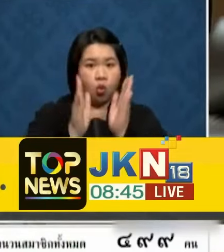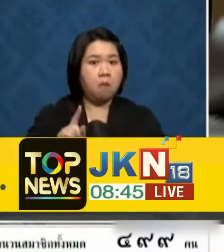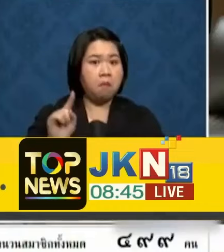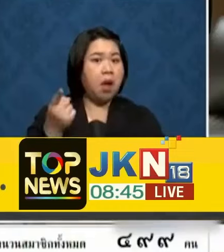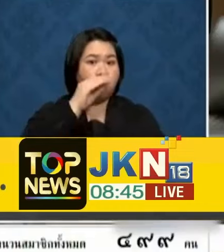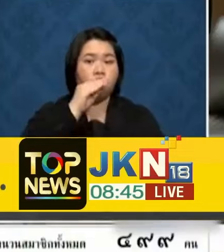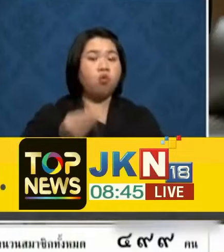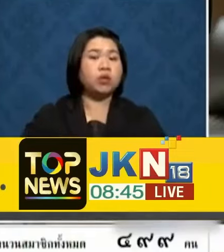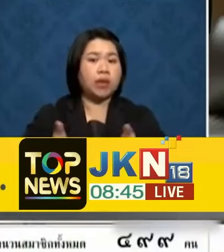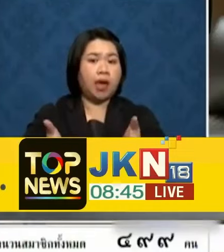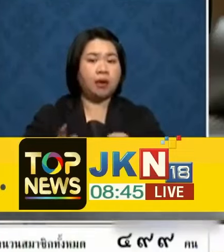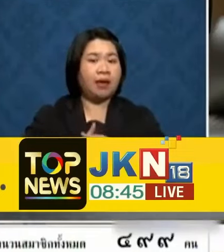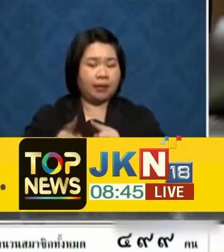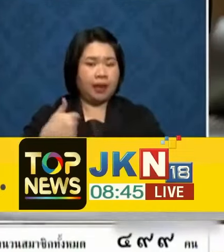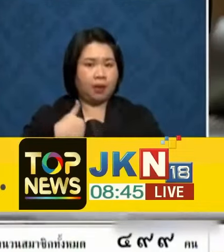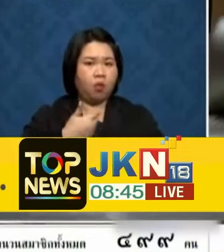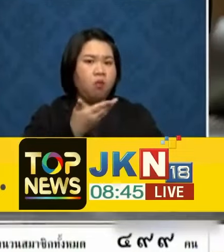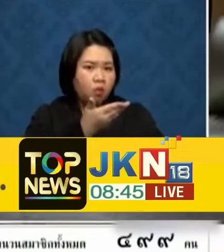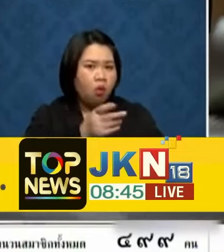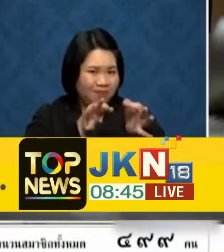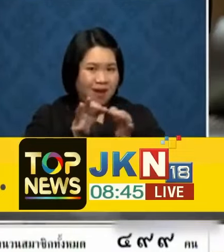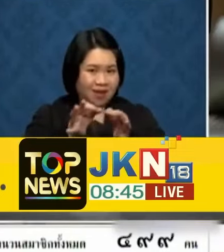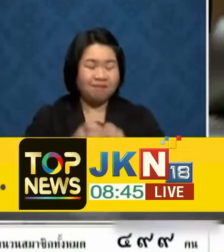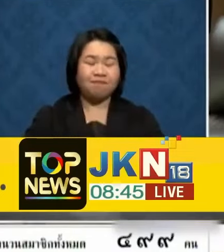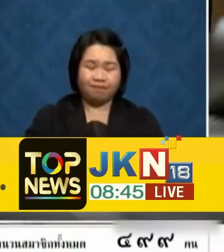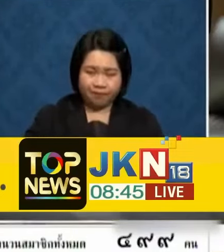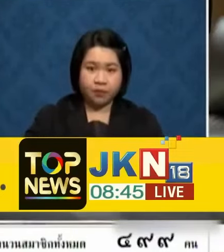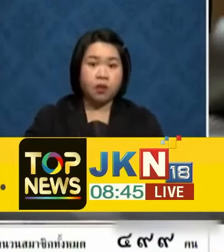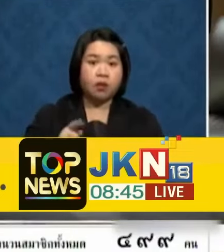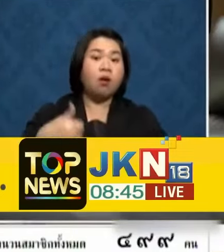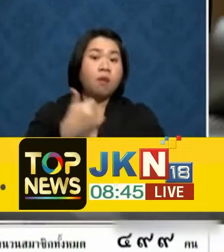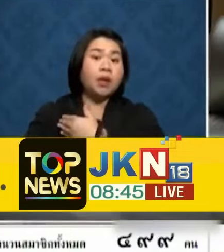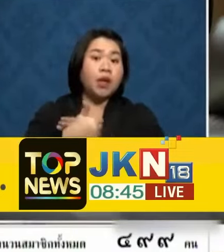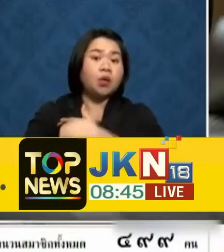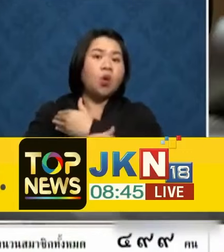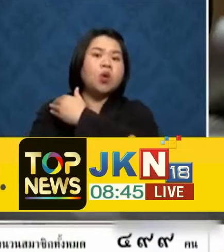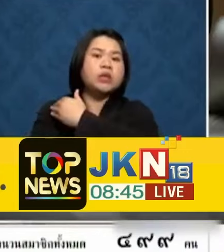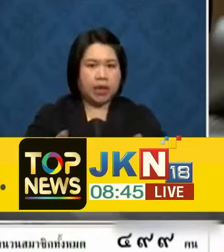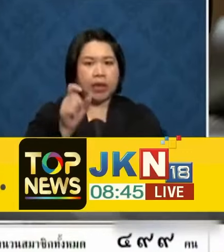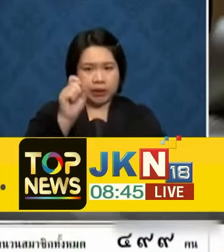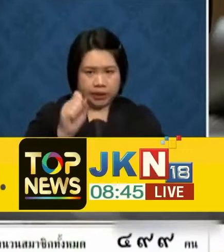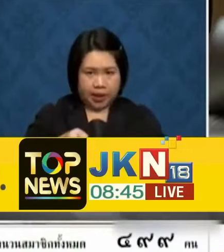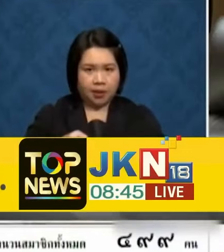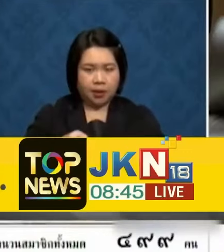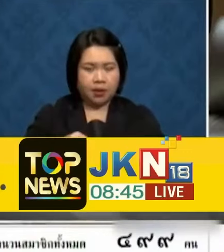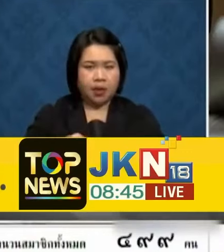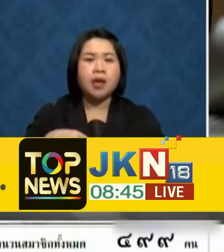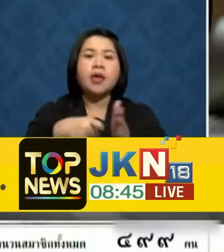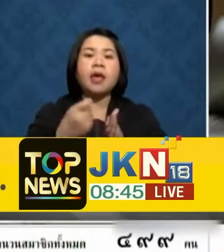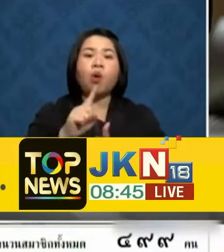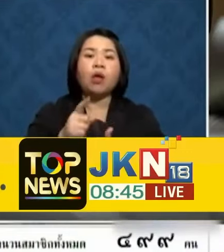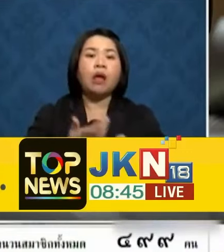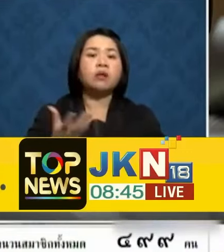งิน 500,000 ล้านบาทนี้ไปทำอย่างอื่นจะได้มากกว่านี้ฉะนั้นการกู้มาแจกเพียงแค่6เ